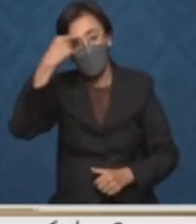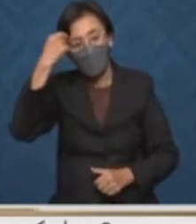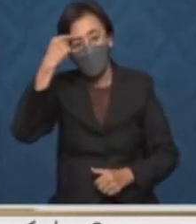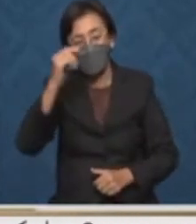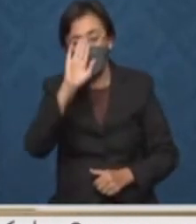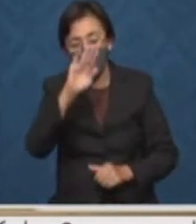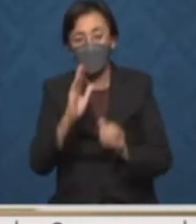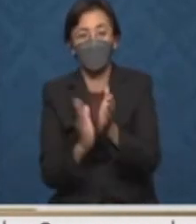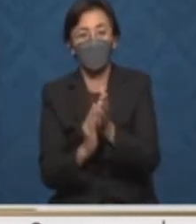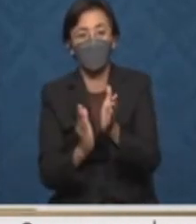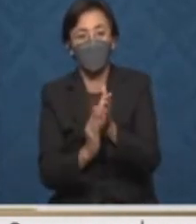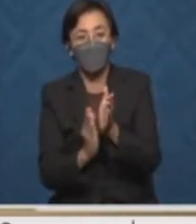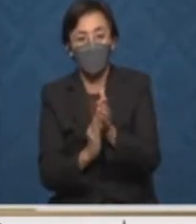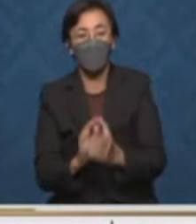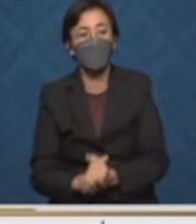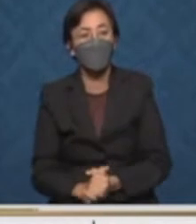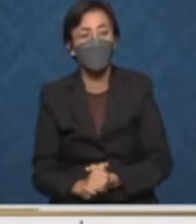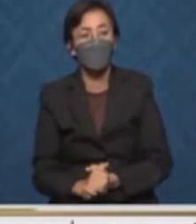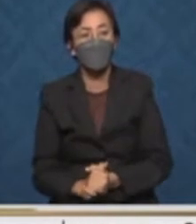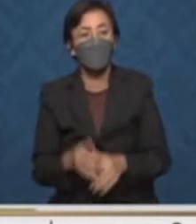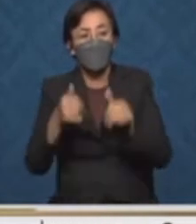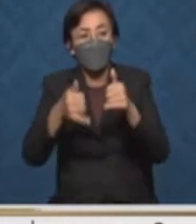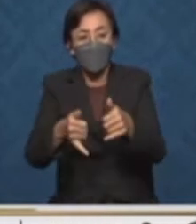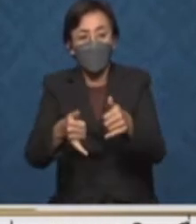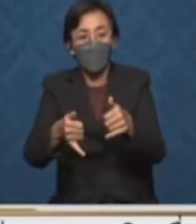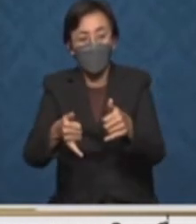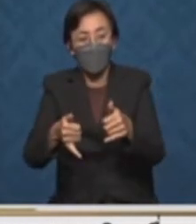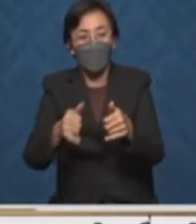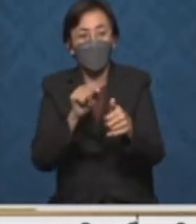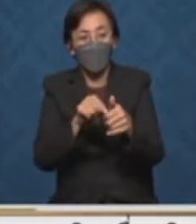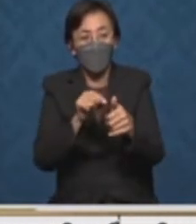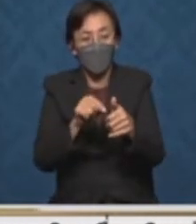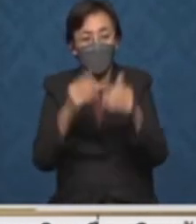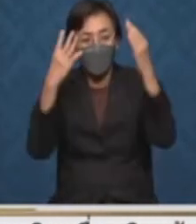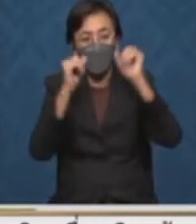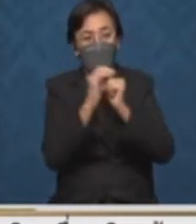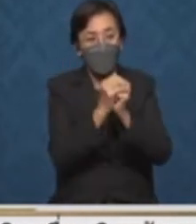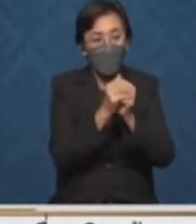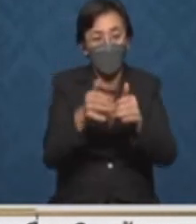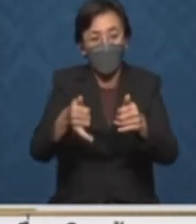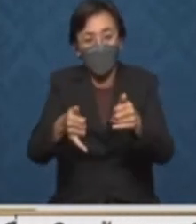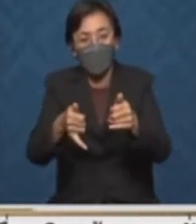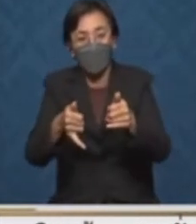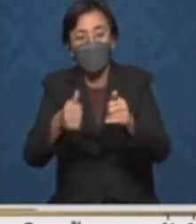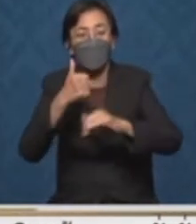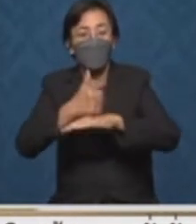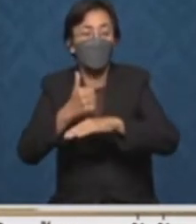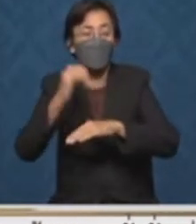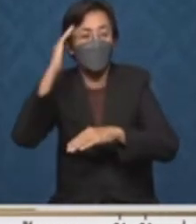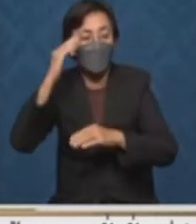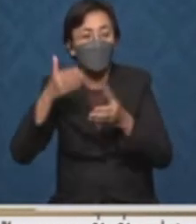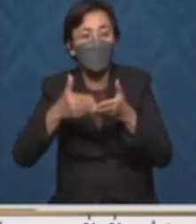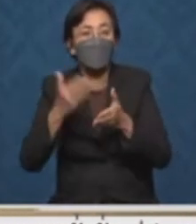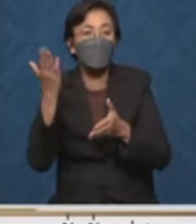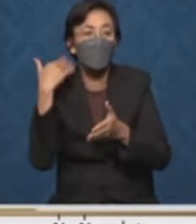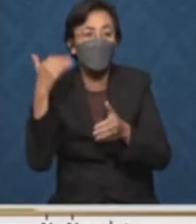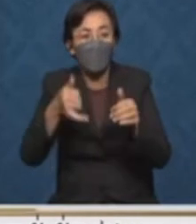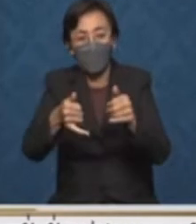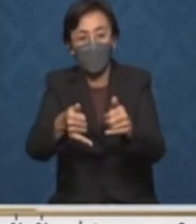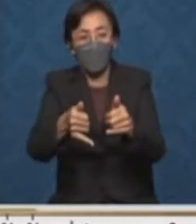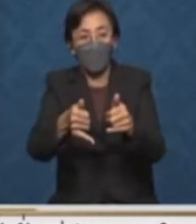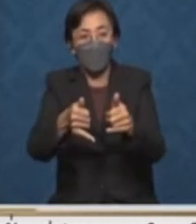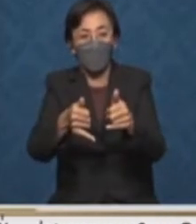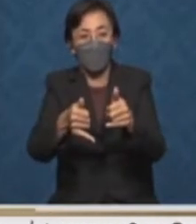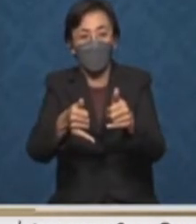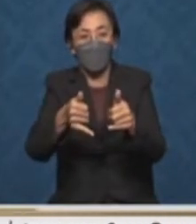ากำลังตบมือแล้วก็มีรูปของผู้บัญชาการอดีตผู้บัญชาการฐานเรือบิ๊กเรือพลเรือเอกเรือชัยรุดดิษฐ์นะครับ